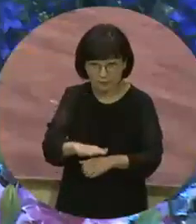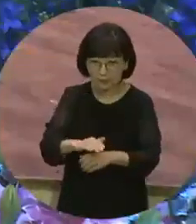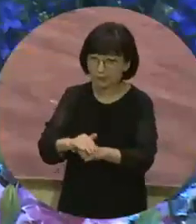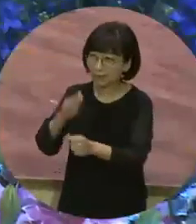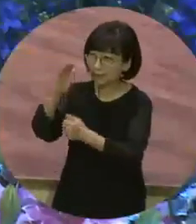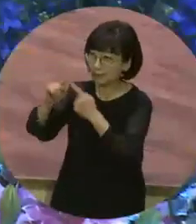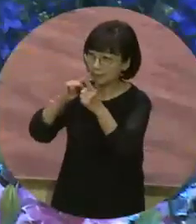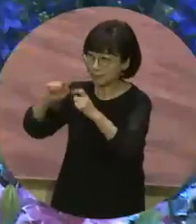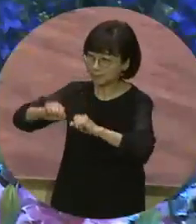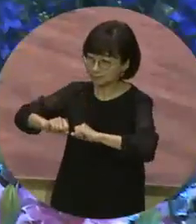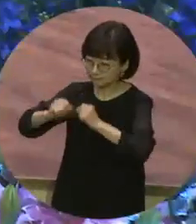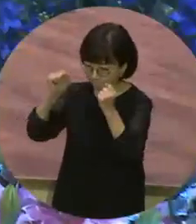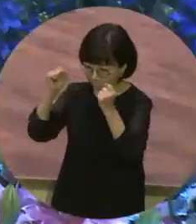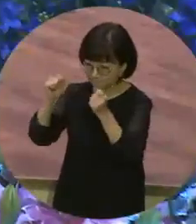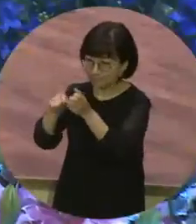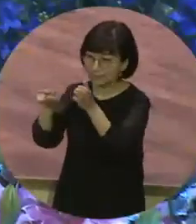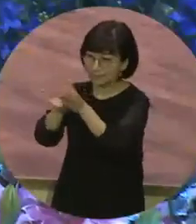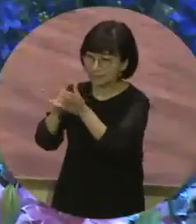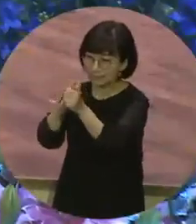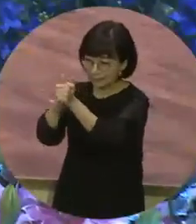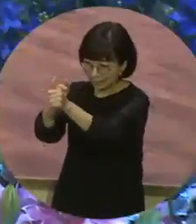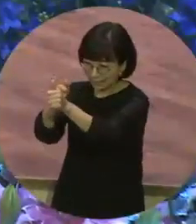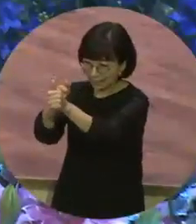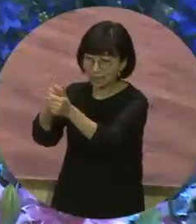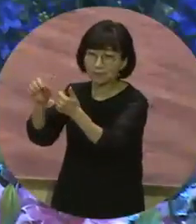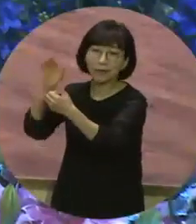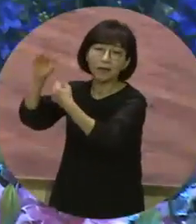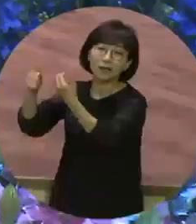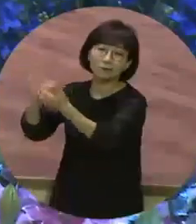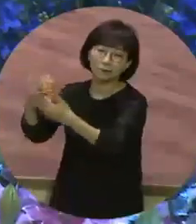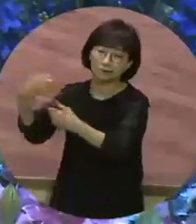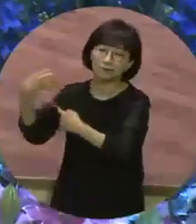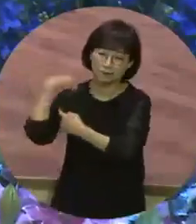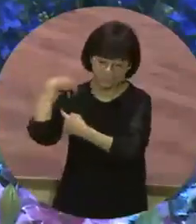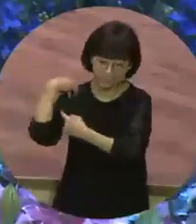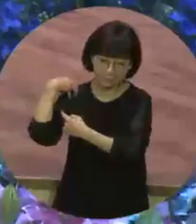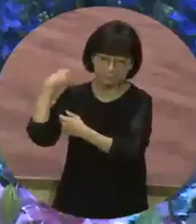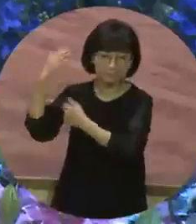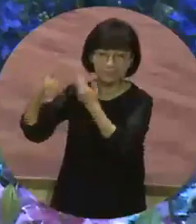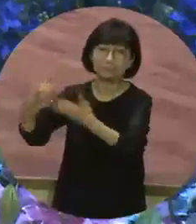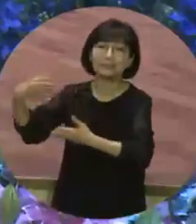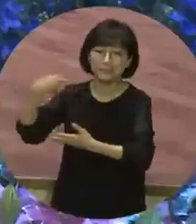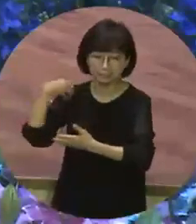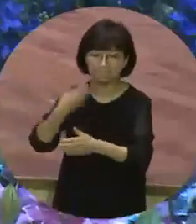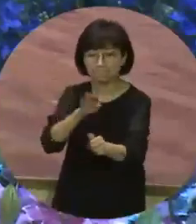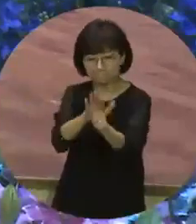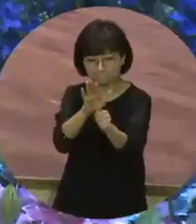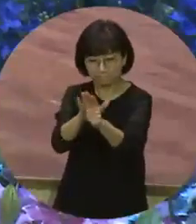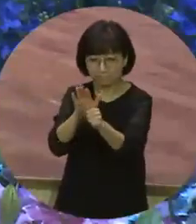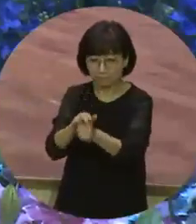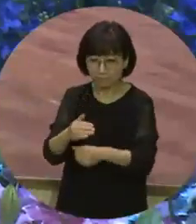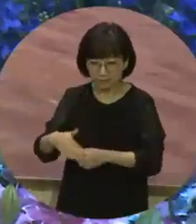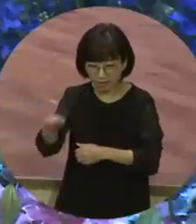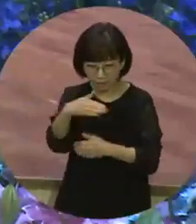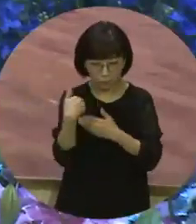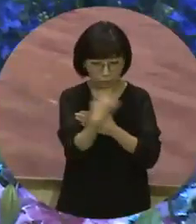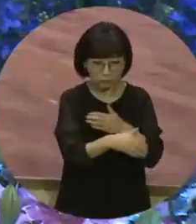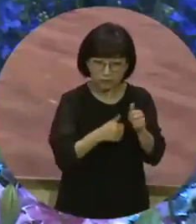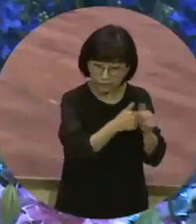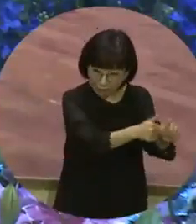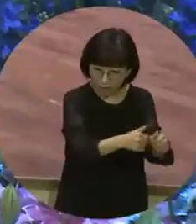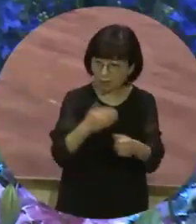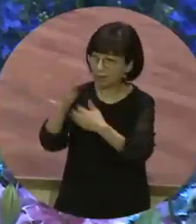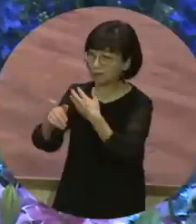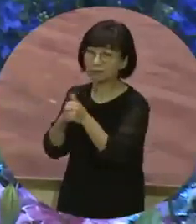선택을 했다 하면 내가 책임져 줄게 그 말이에요. 신앙적 선택이냐 육신적 선택이냐 이거예요 지금.